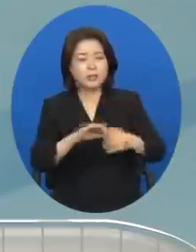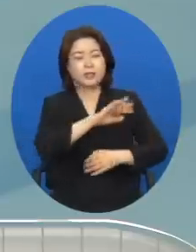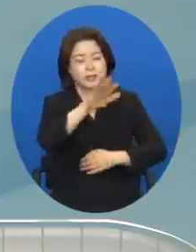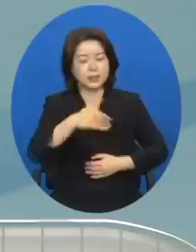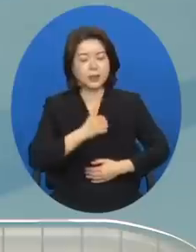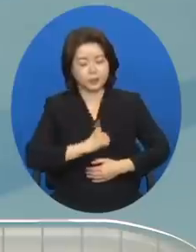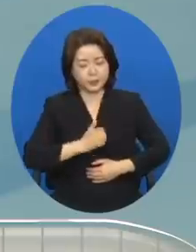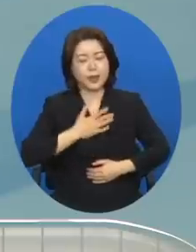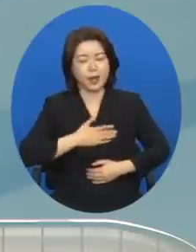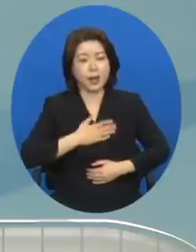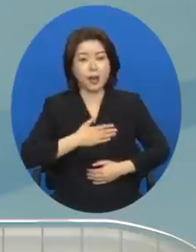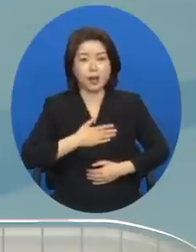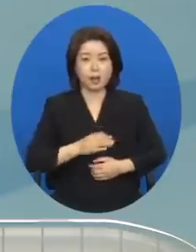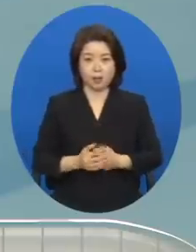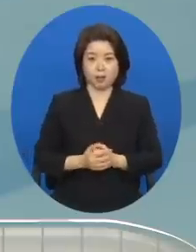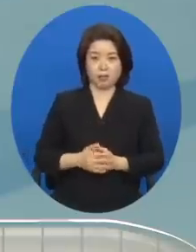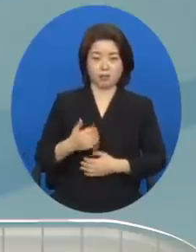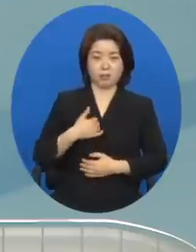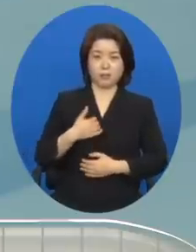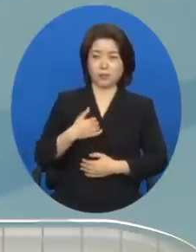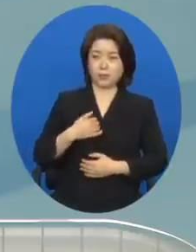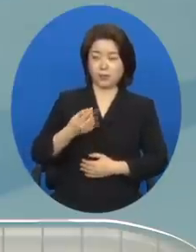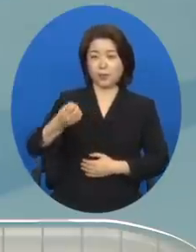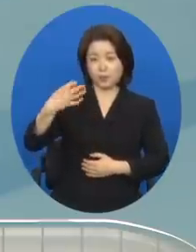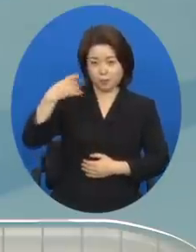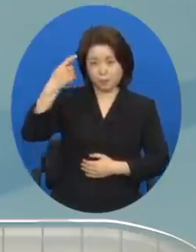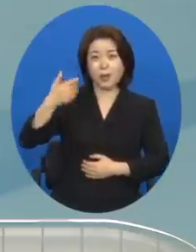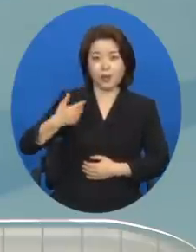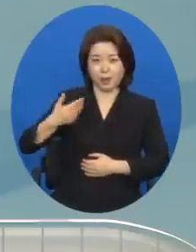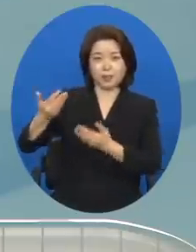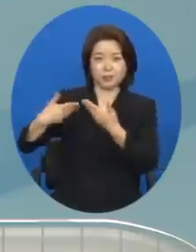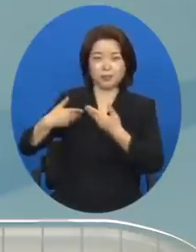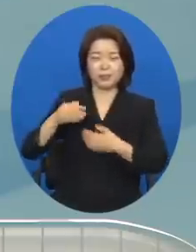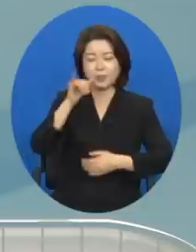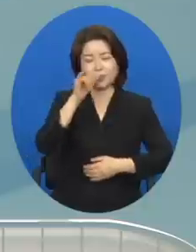계시다. 저에게도 그 말씀을 하신 거예요.